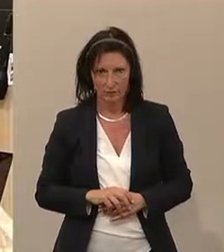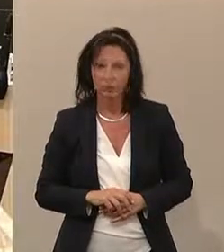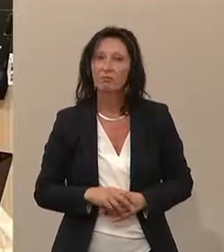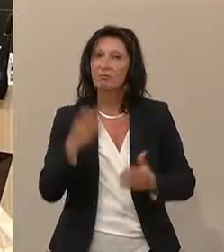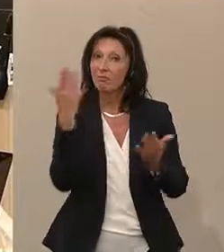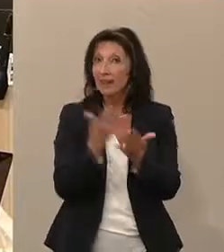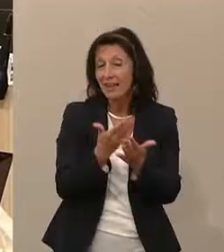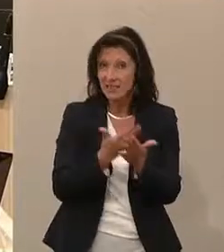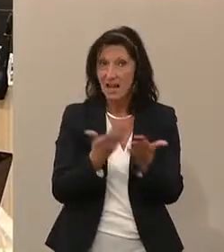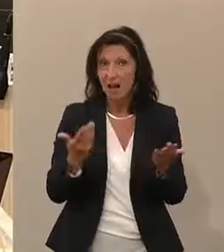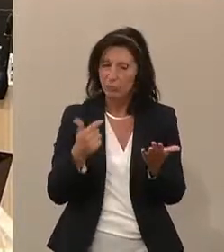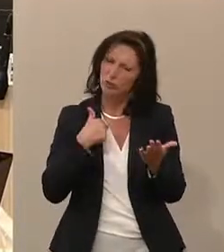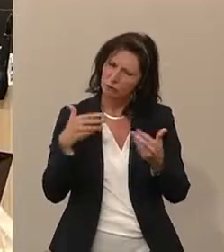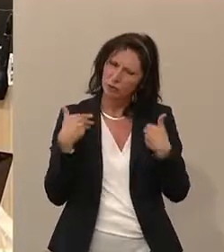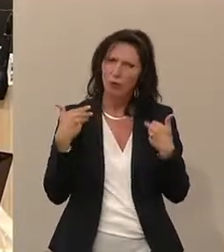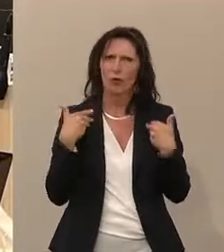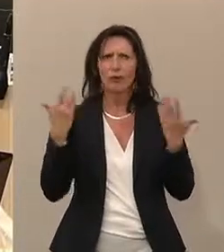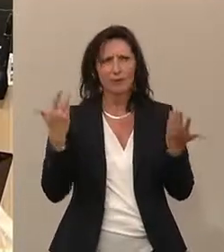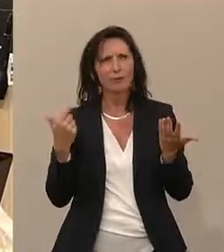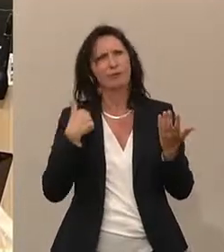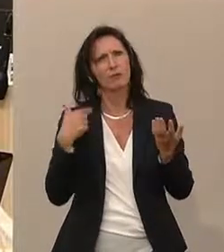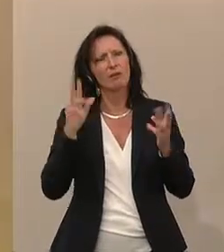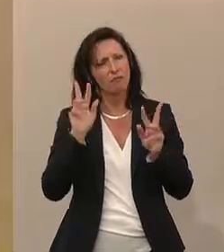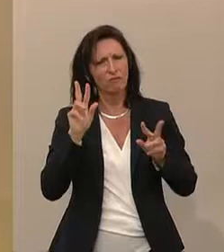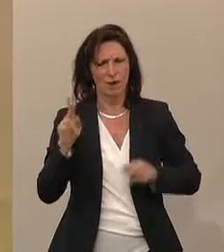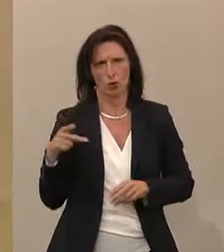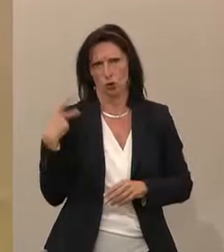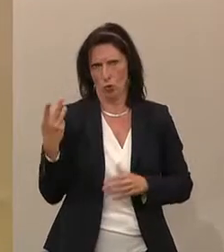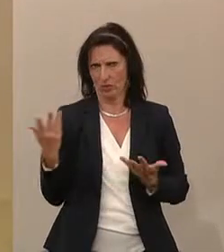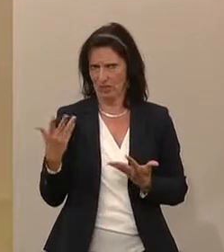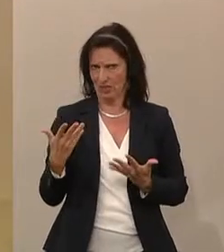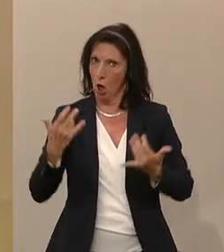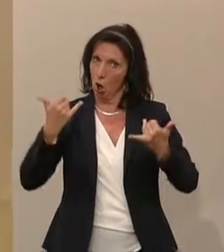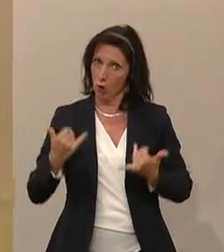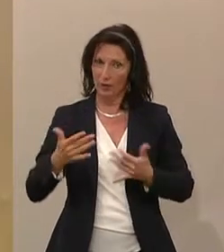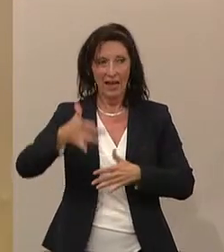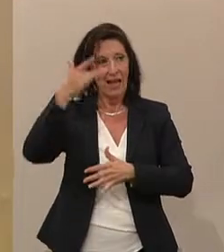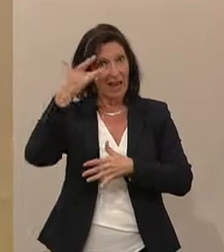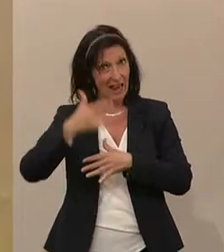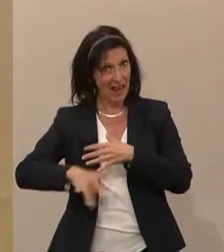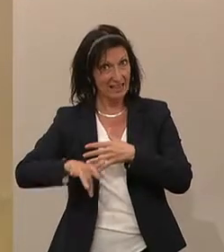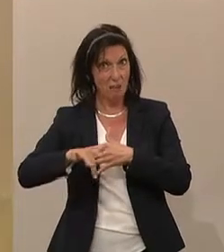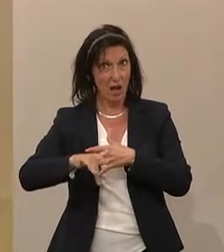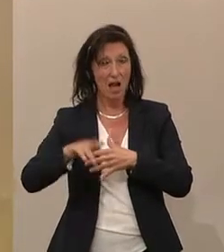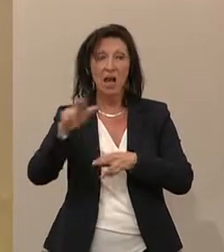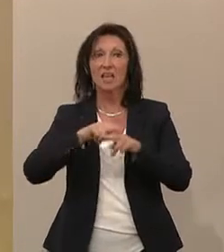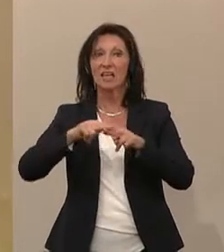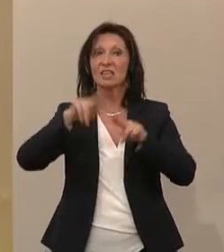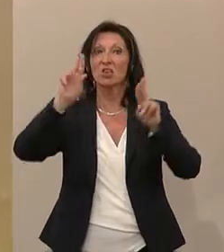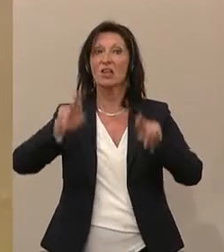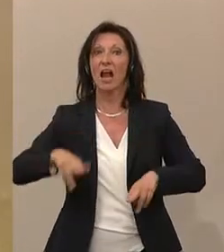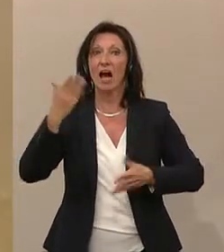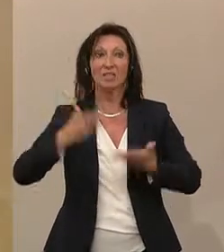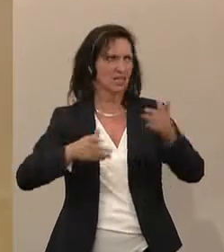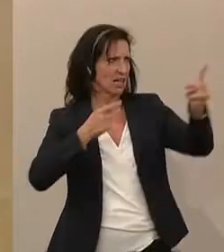Und deshalb freue ich mich und bin auch wirklich stolz darauf, heute in meiner allerletzten Nationalratssitzung